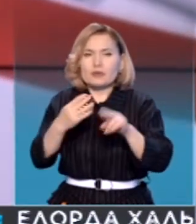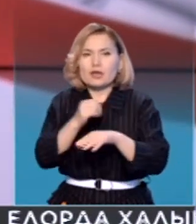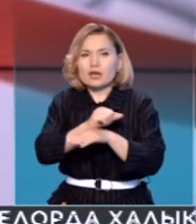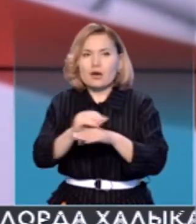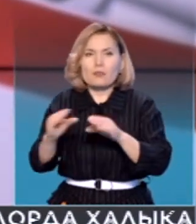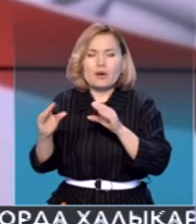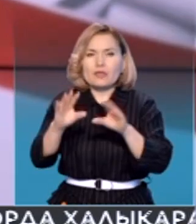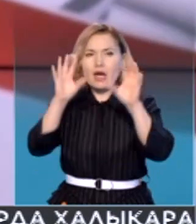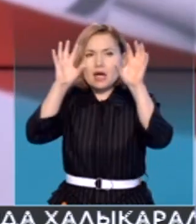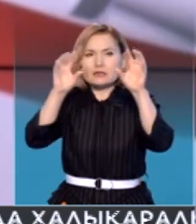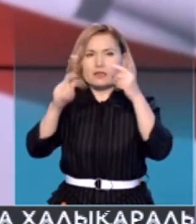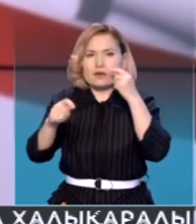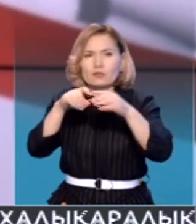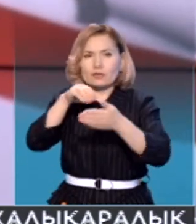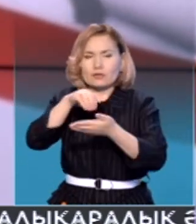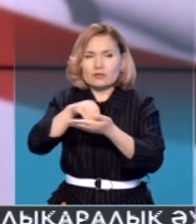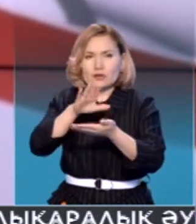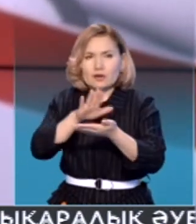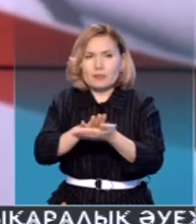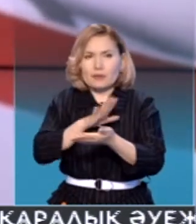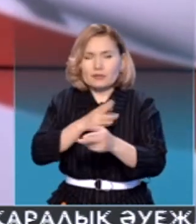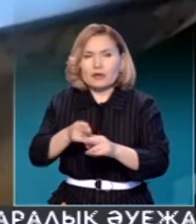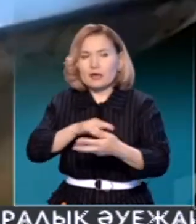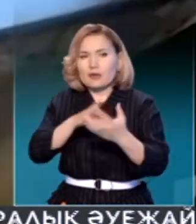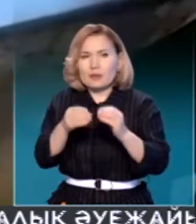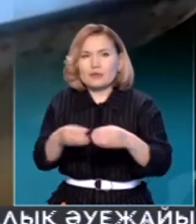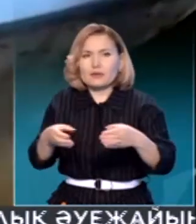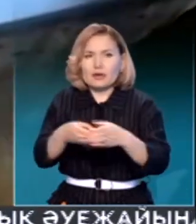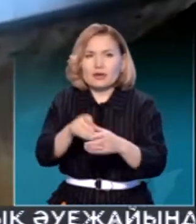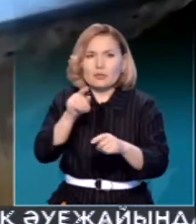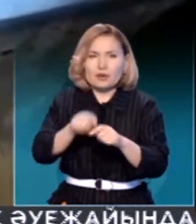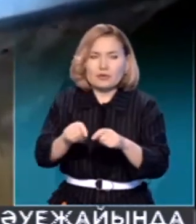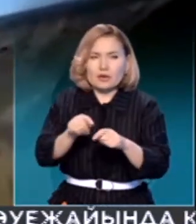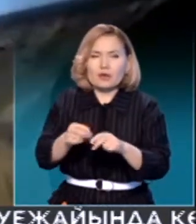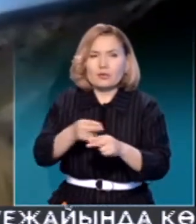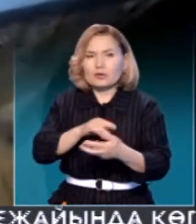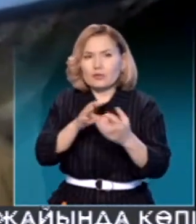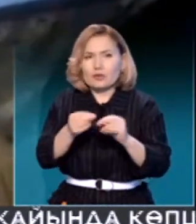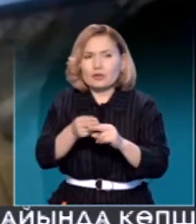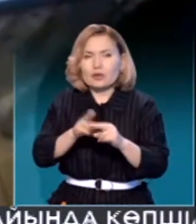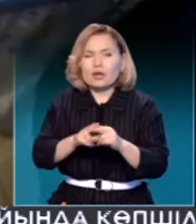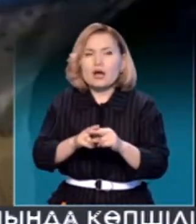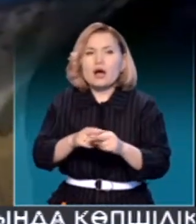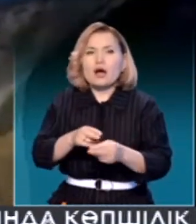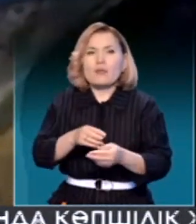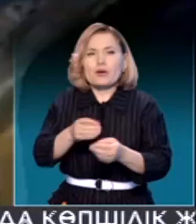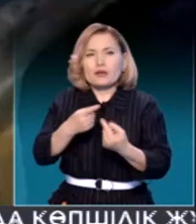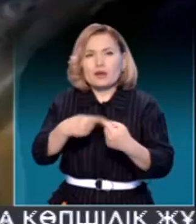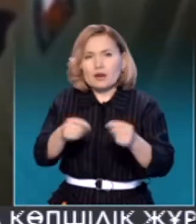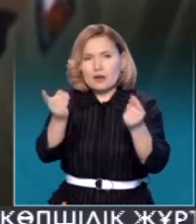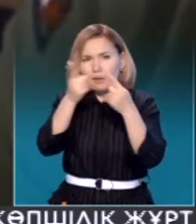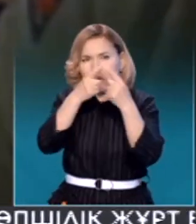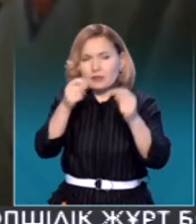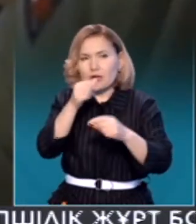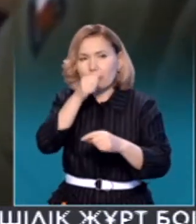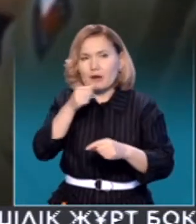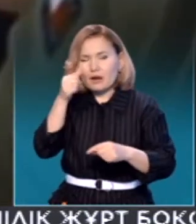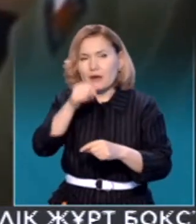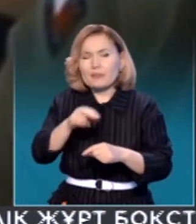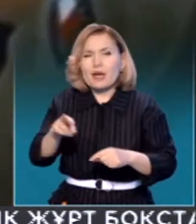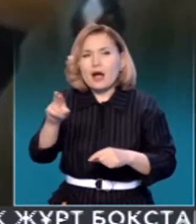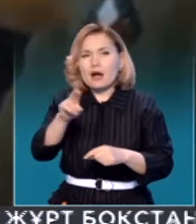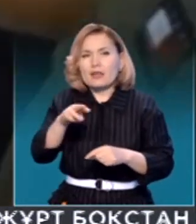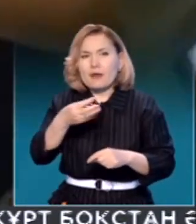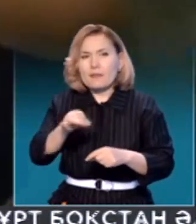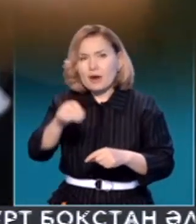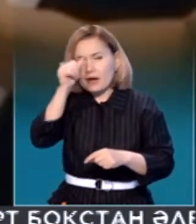шетелдік көліктерді заңсыз тіркеген. Антикор ұйымдасқан топқа қатысты тергеуін аяқтарды. Құзырлы органның мәліметінше олар былтыр